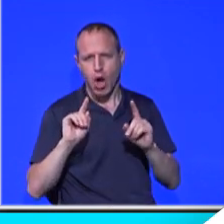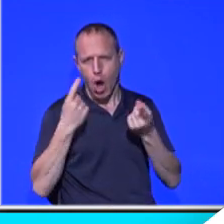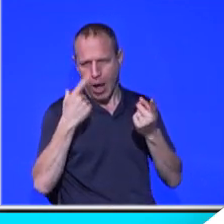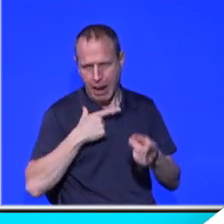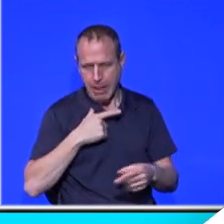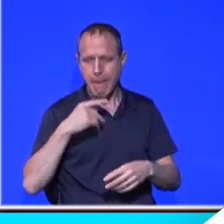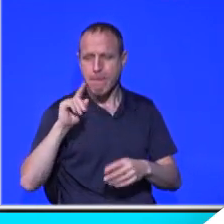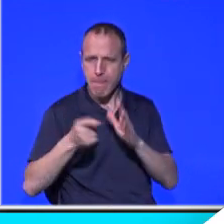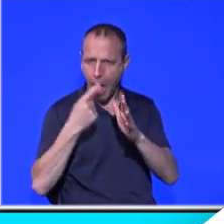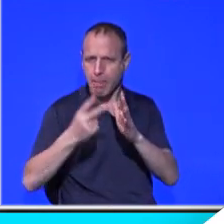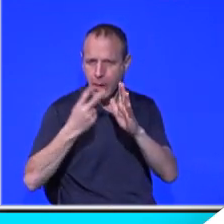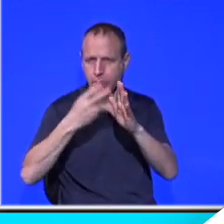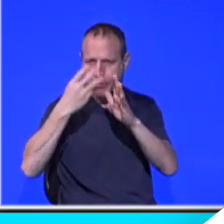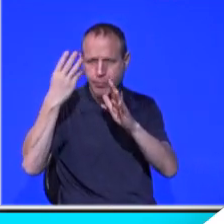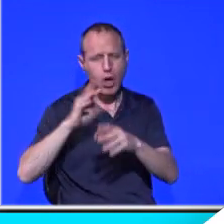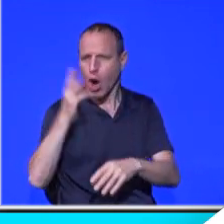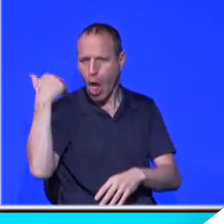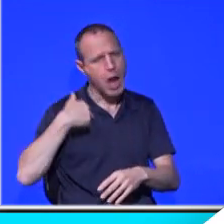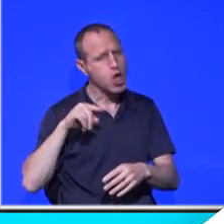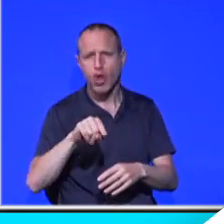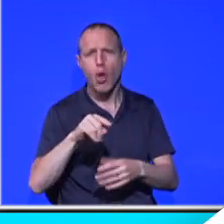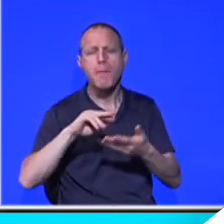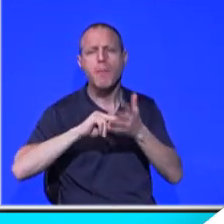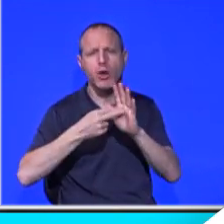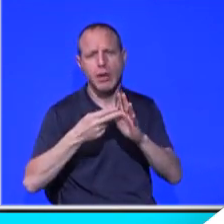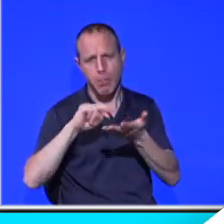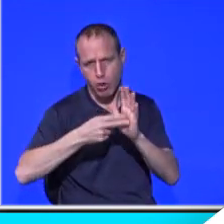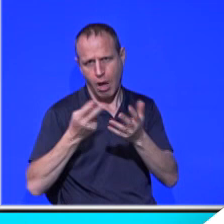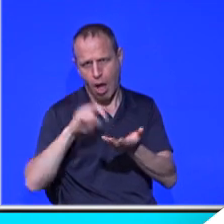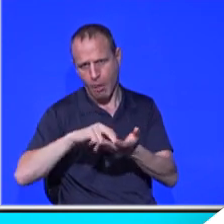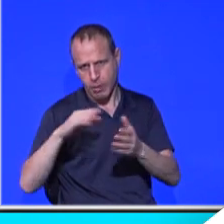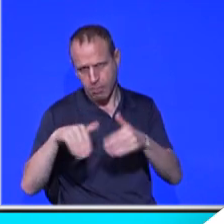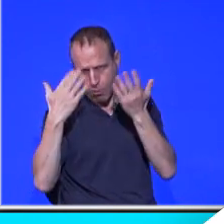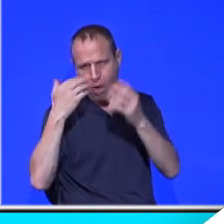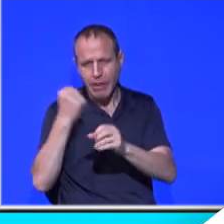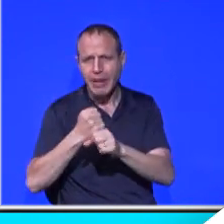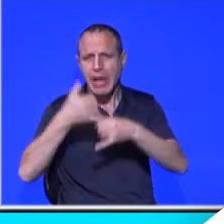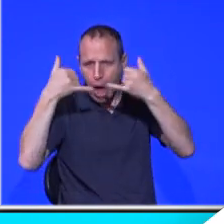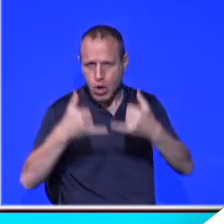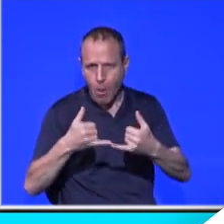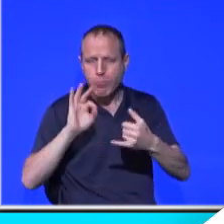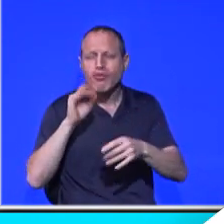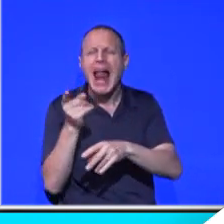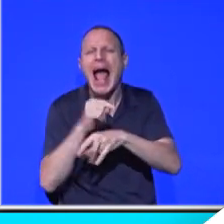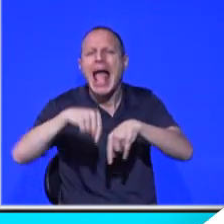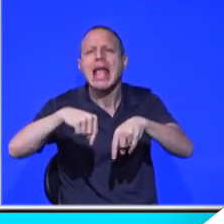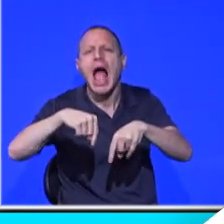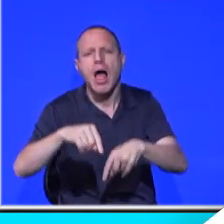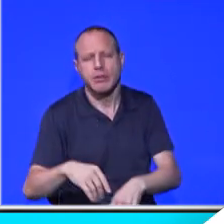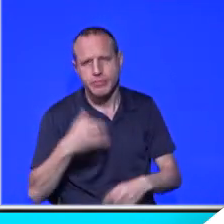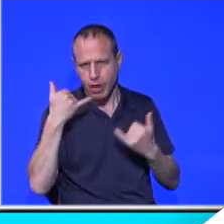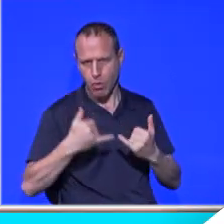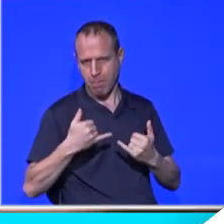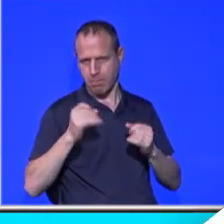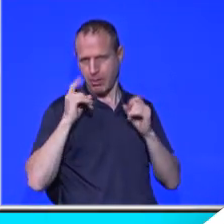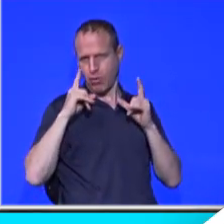אחרי פעם, הוא דבר שלא היה לי אותו בפוליטיקה. בפוליטיקה קמתי בבוקר ועבדתי היום למען הרגע. והיום